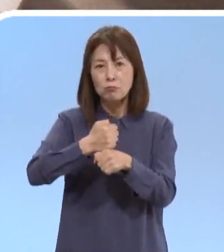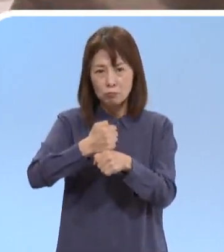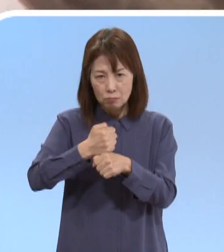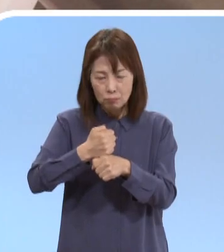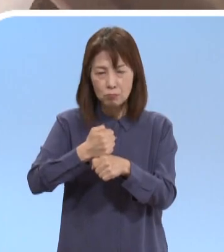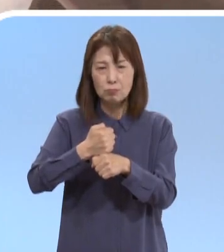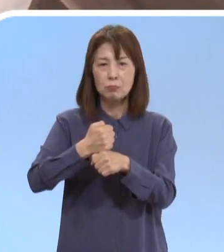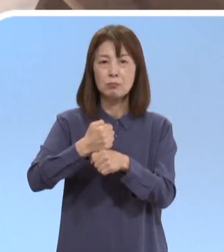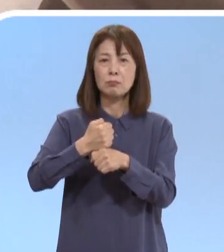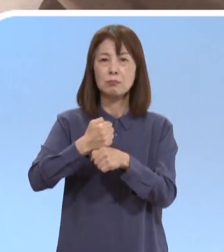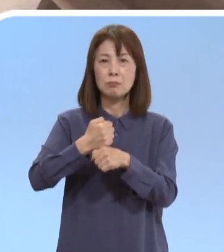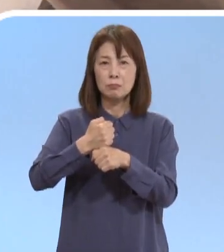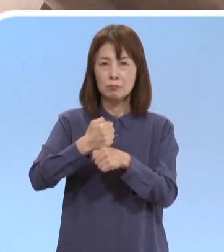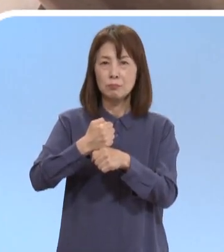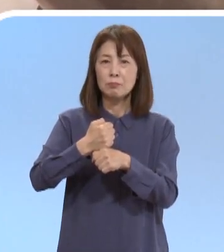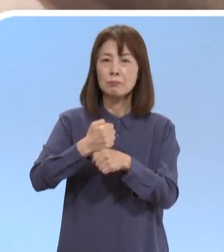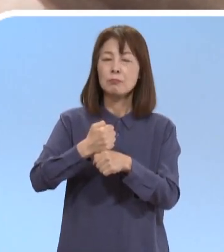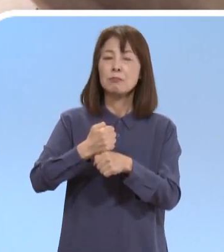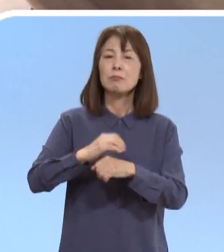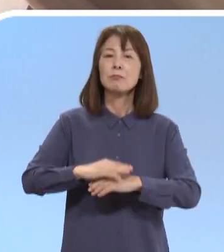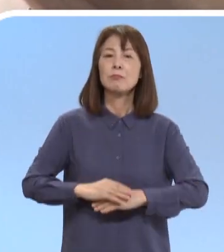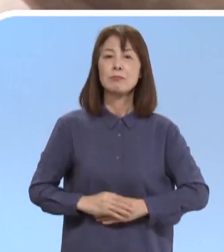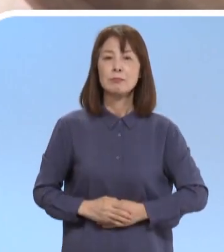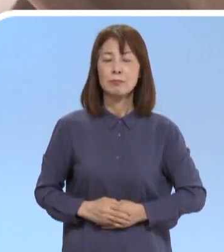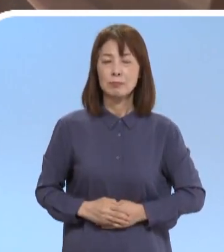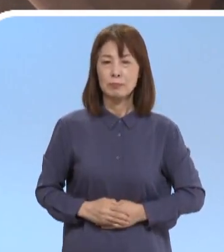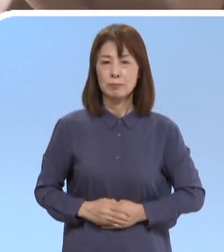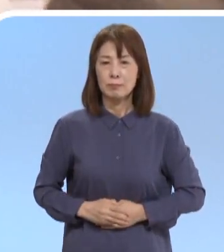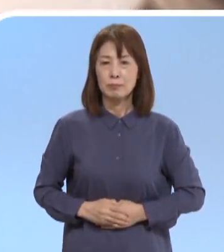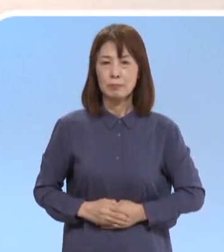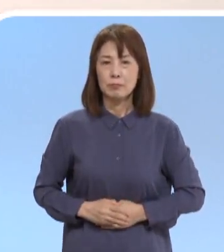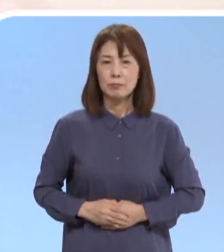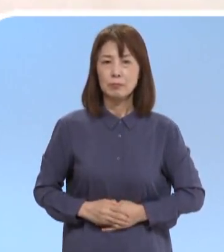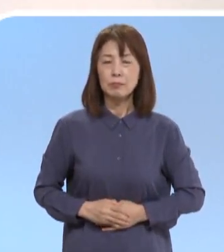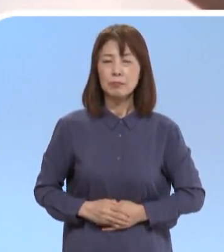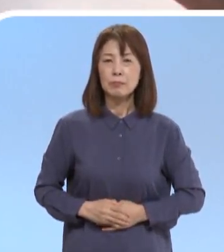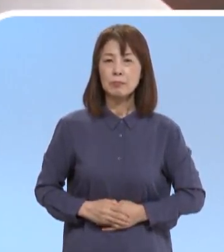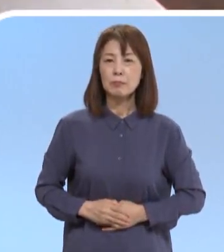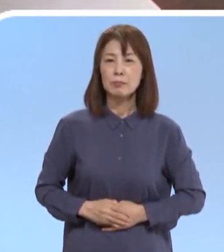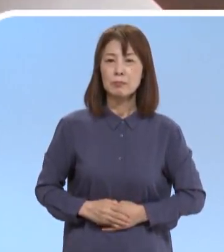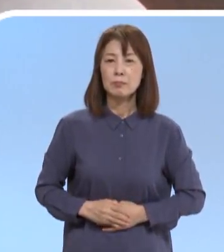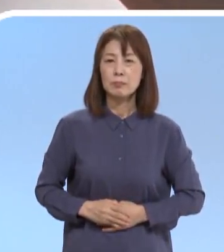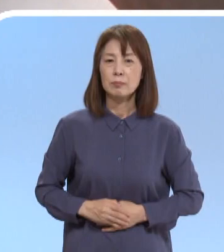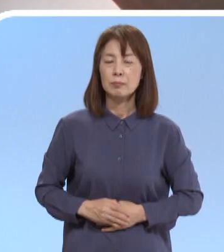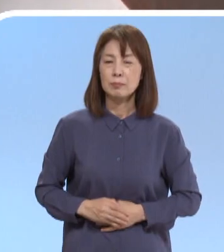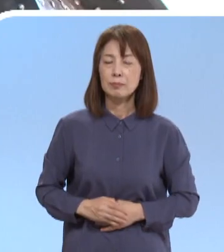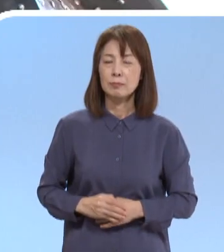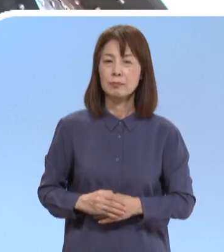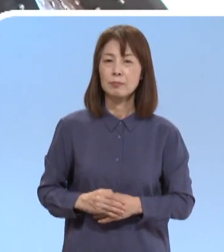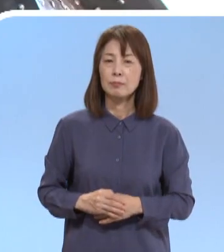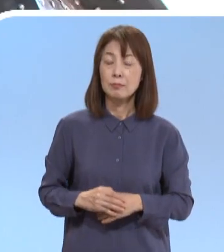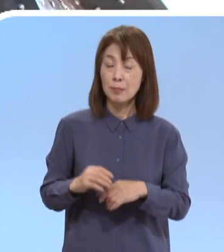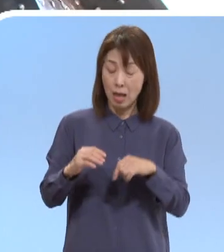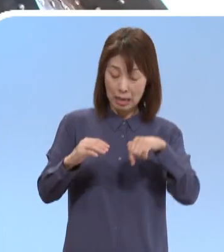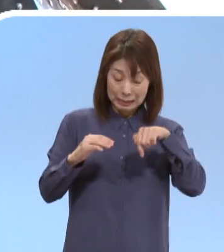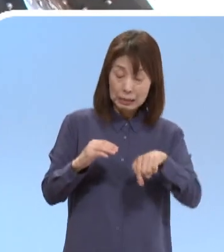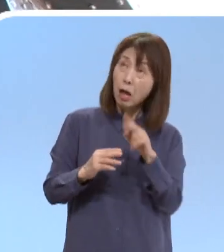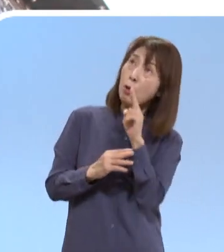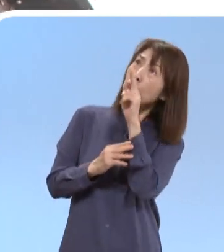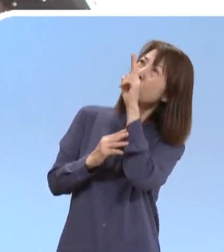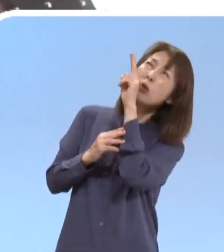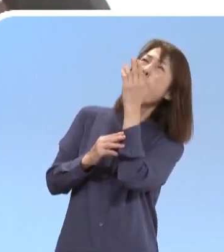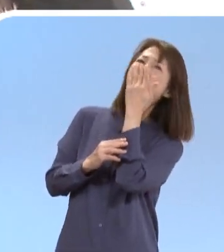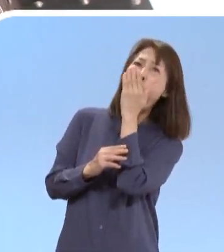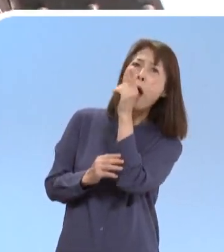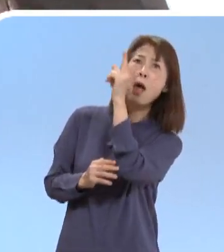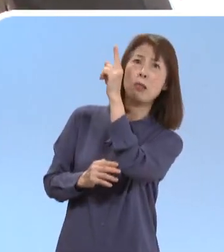はい、 だから開くっていうのは分からない。 そうですよね、 隠し位置落としみたいな。 これどういう